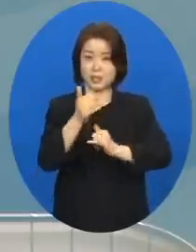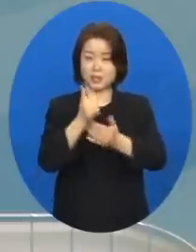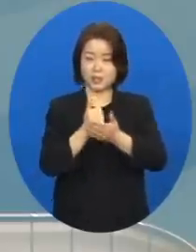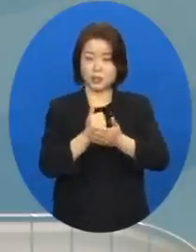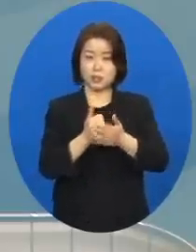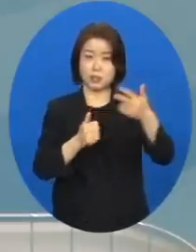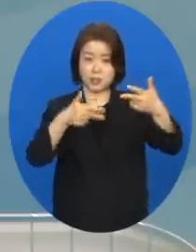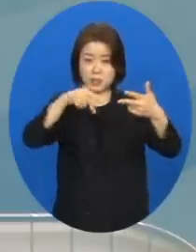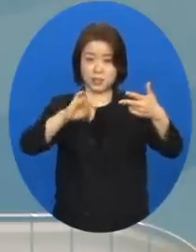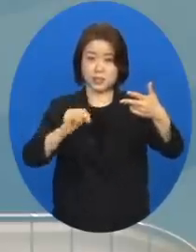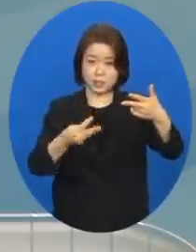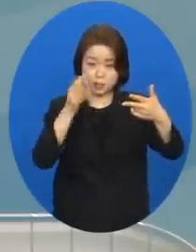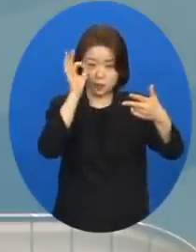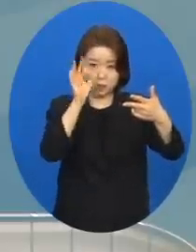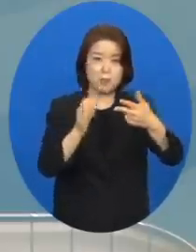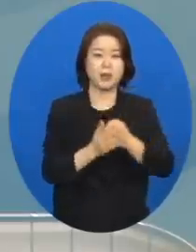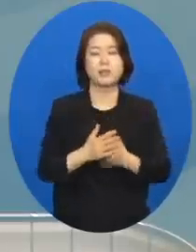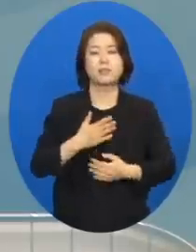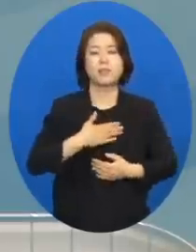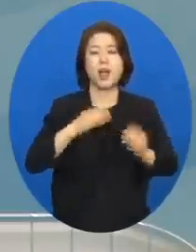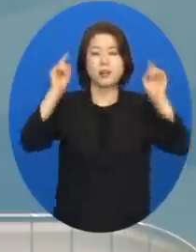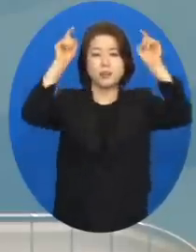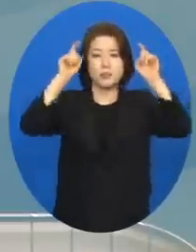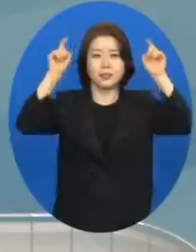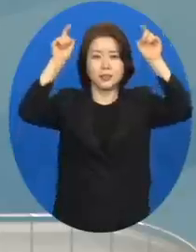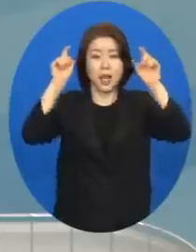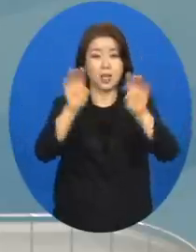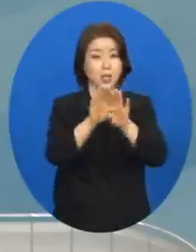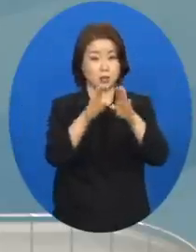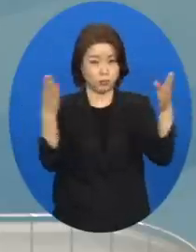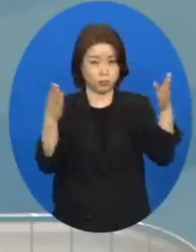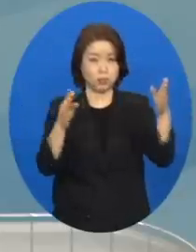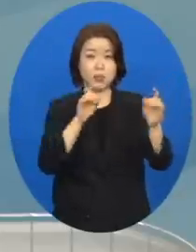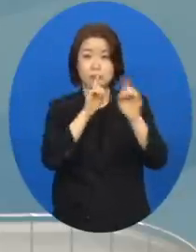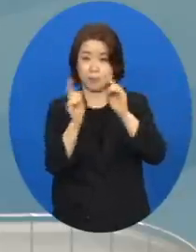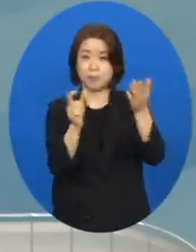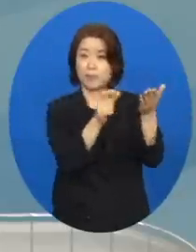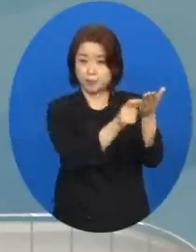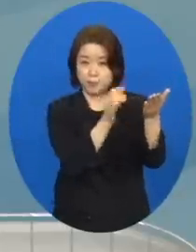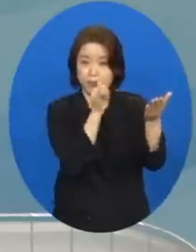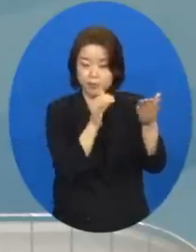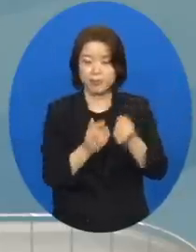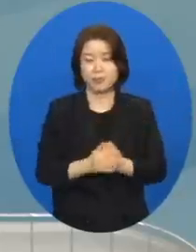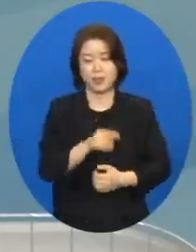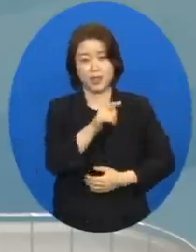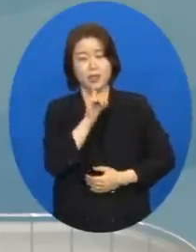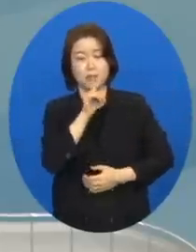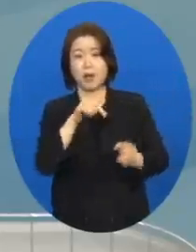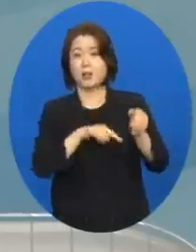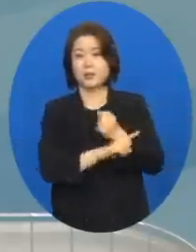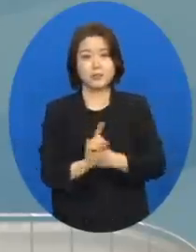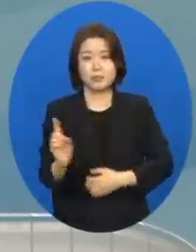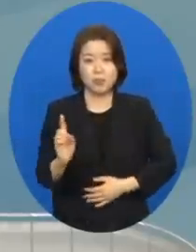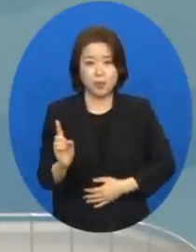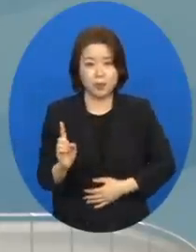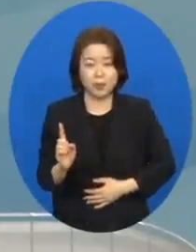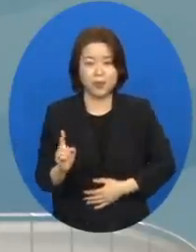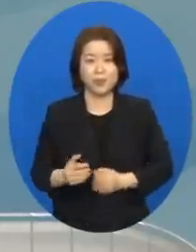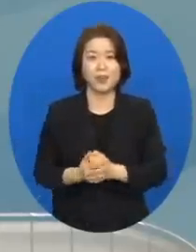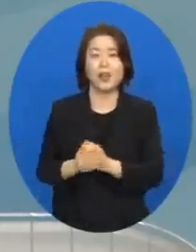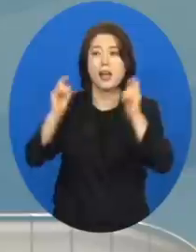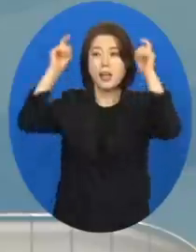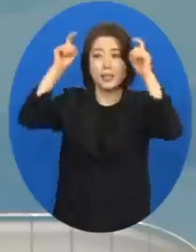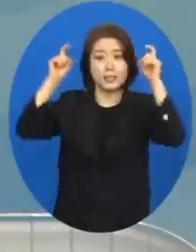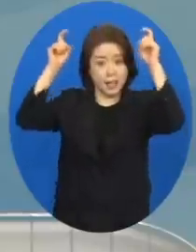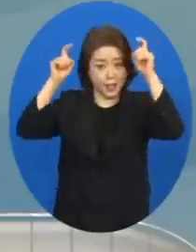7절에 나는 양의 문이라 그렇게 말씀을 하셨는데 이 말의 의미는 양은